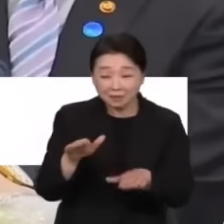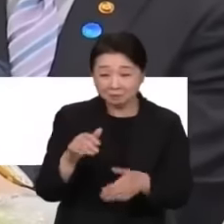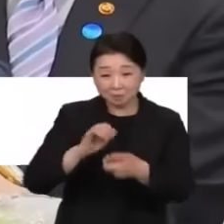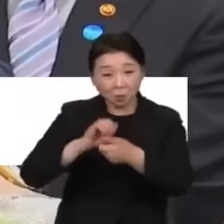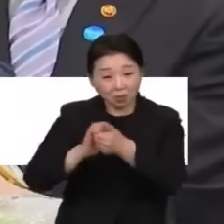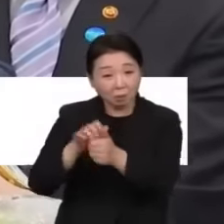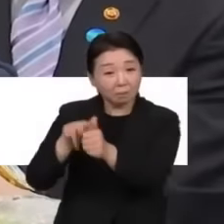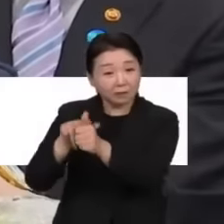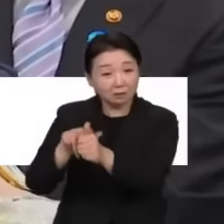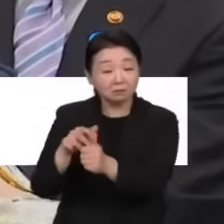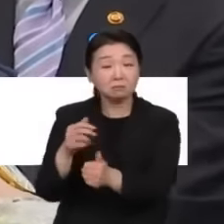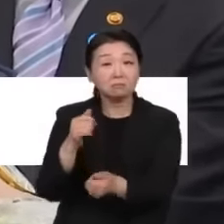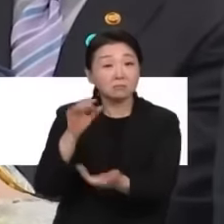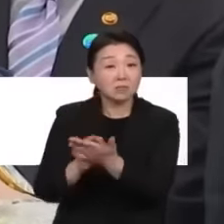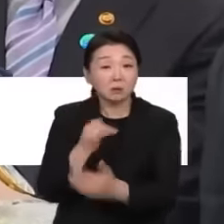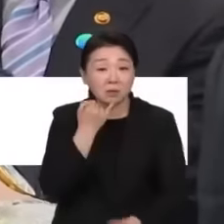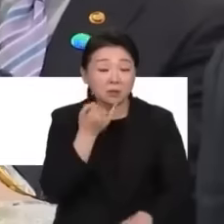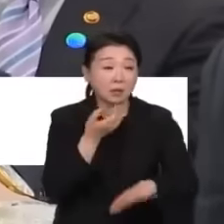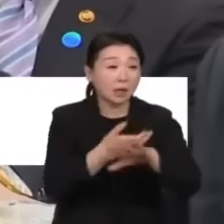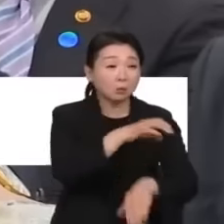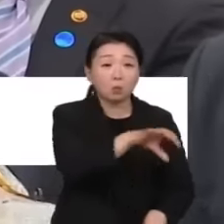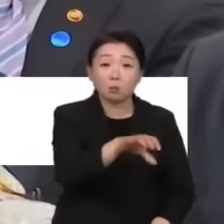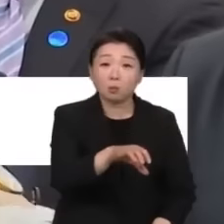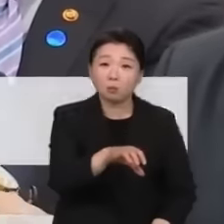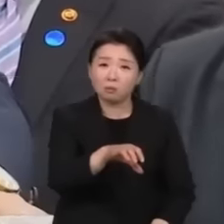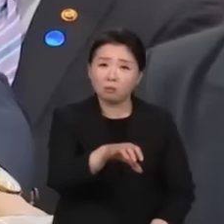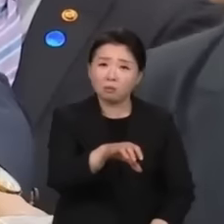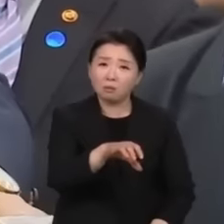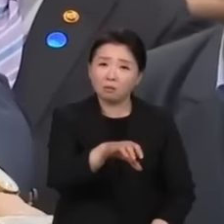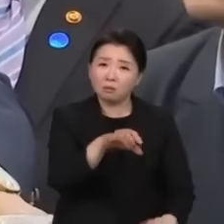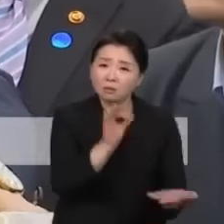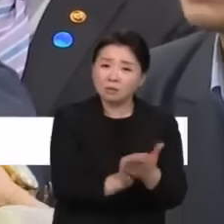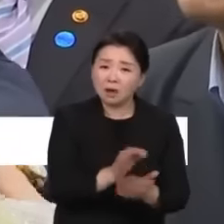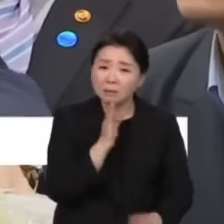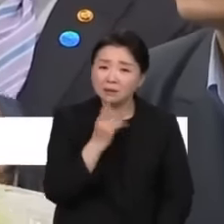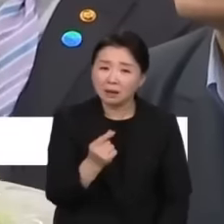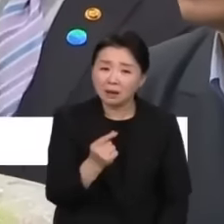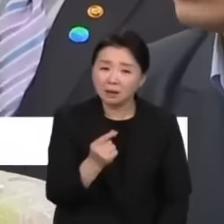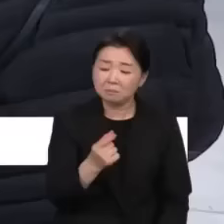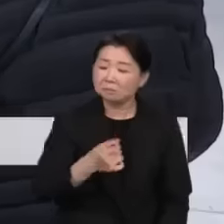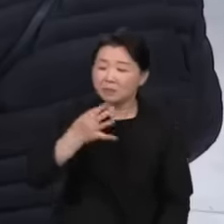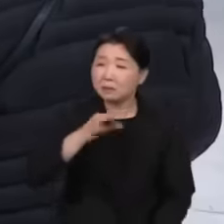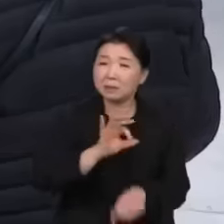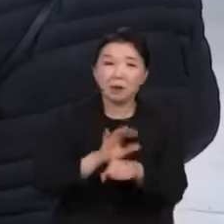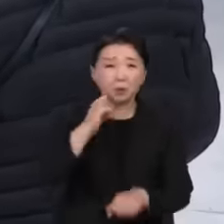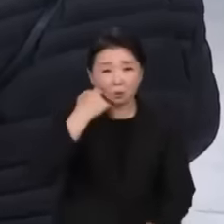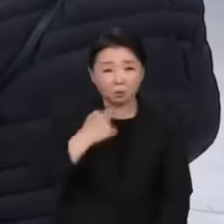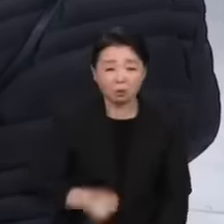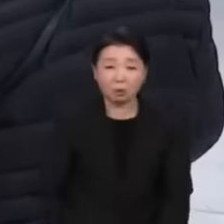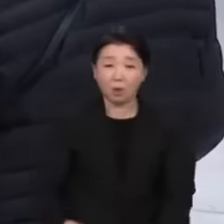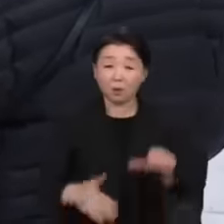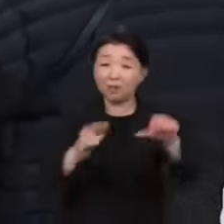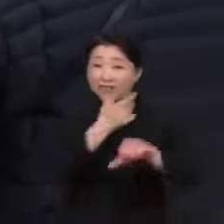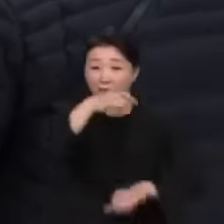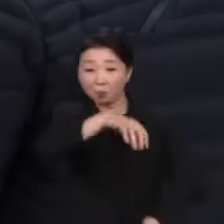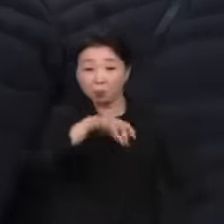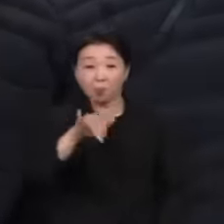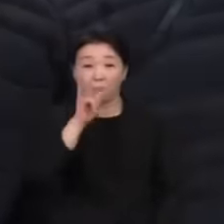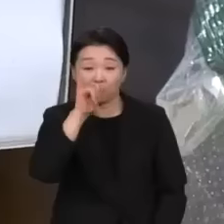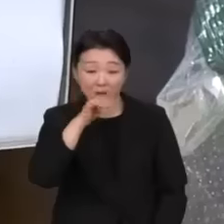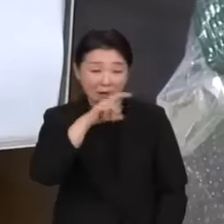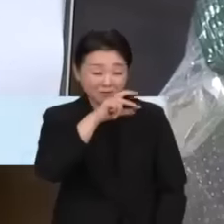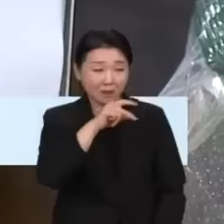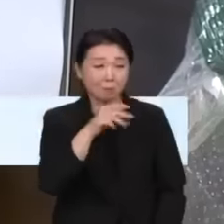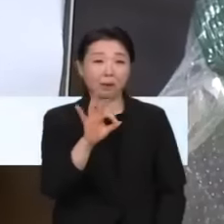다른 데는 이렇게 싸게 먹고 사기 어려울 것 같아요. 우리 대형마트 다음인데요. 오늘 다른 대형마트 대파